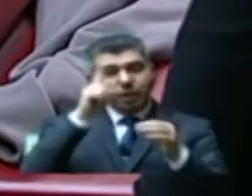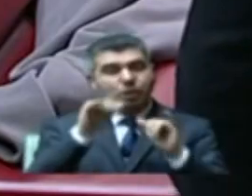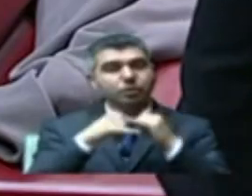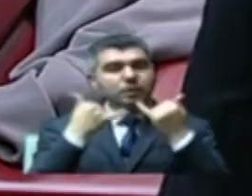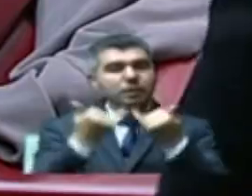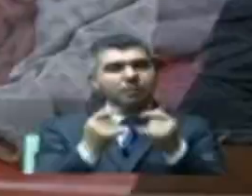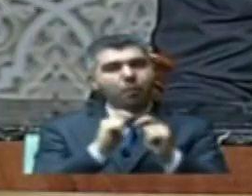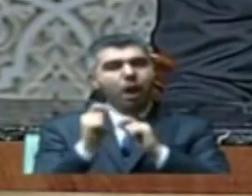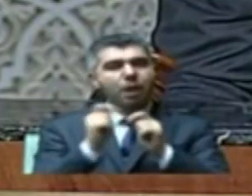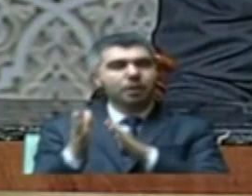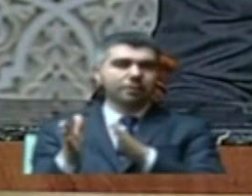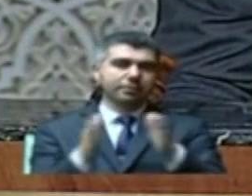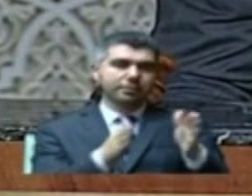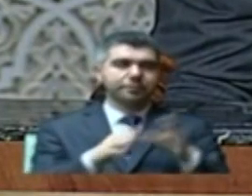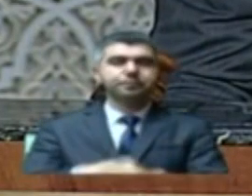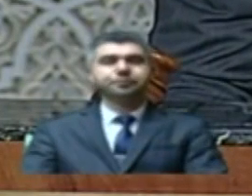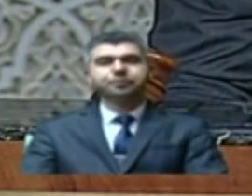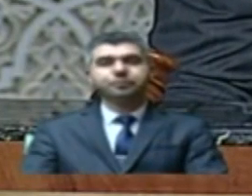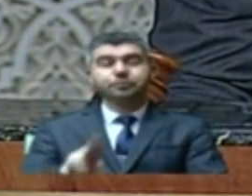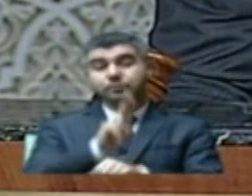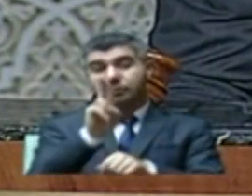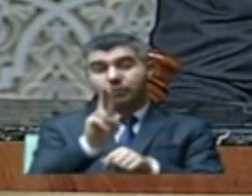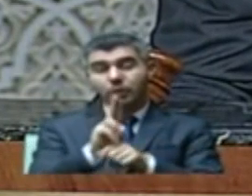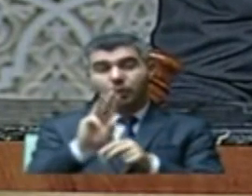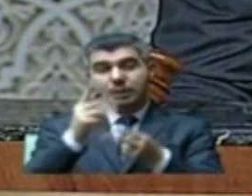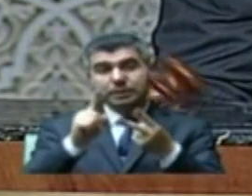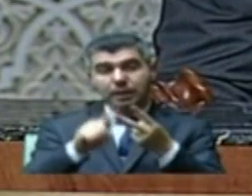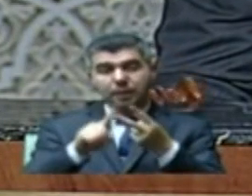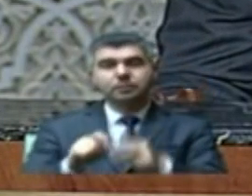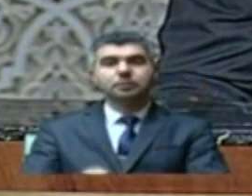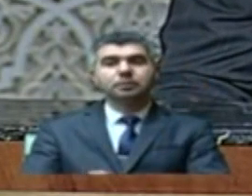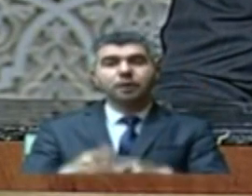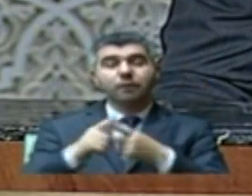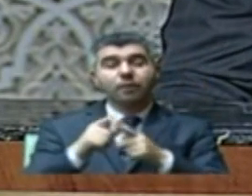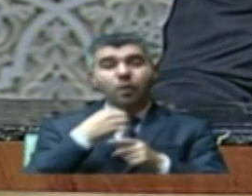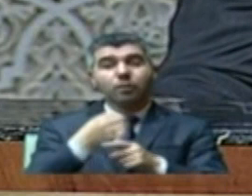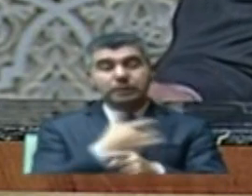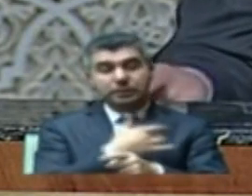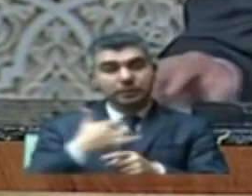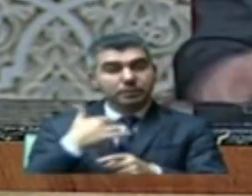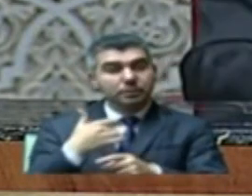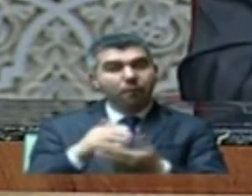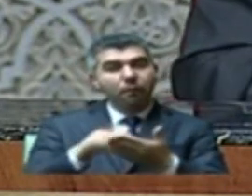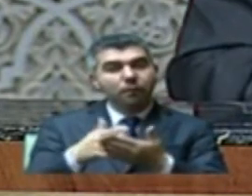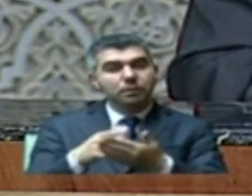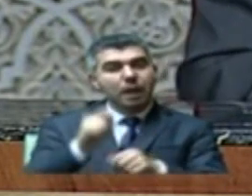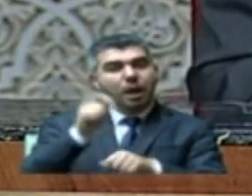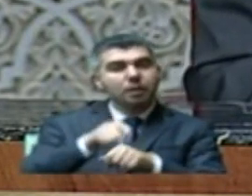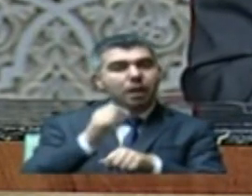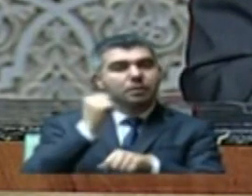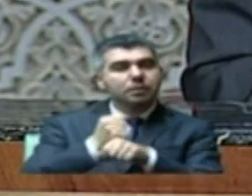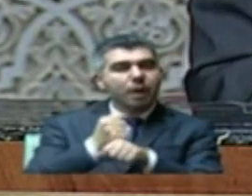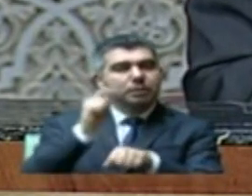غيرها ونقشوها. شكرا سيدة كاتبة الدولة. السؤال الثالث موضوعه تحسين شروط الصحة والسلامة في قطاع الصناعة